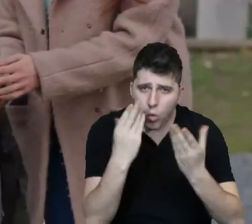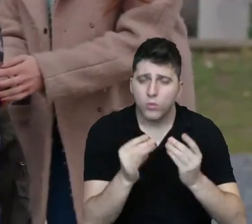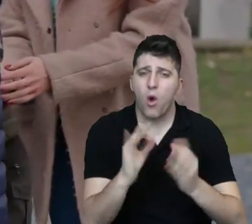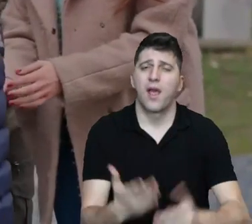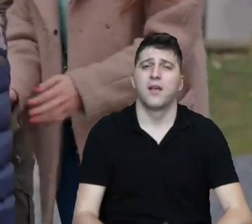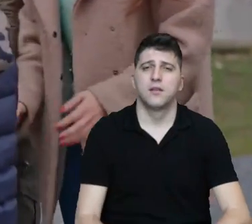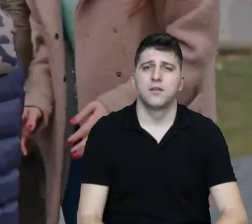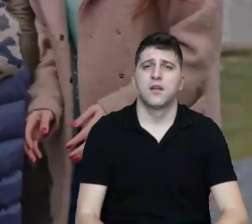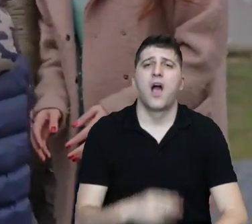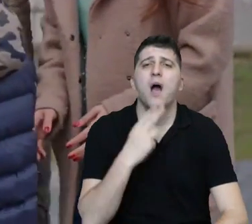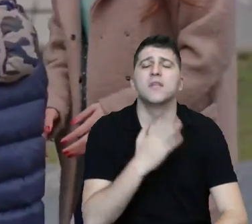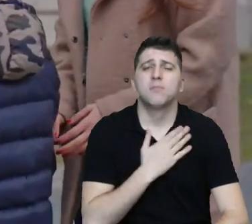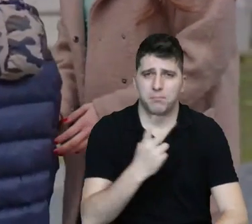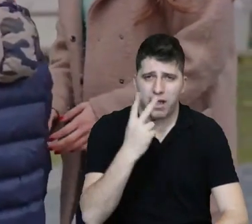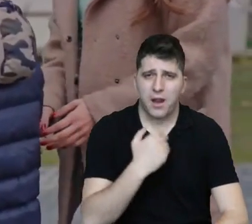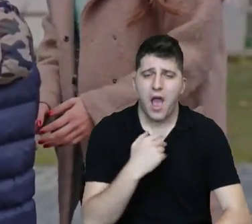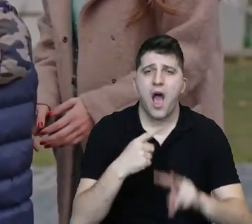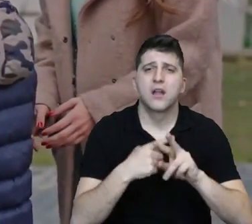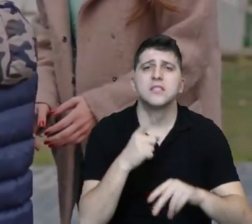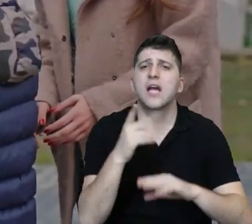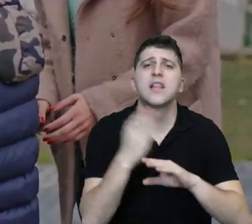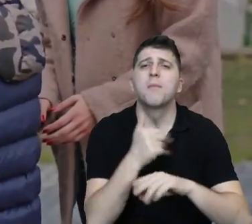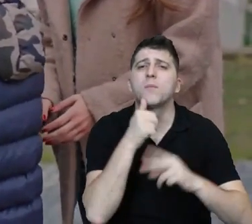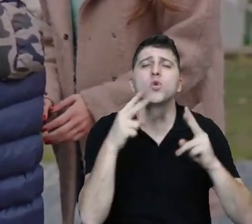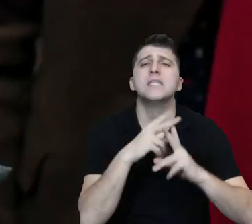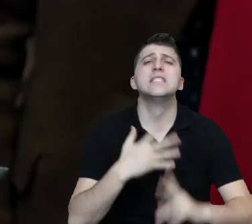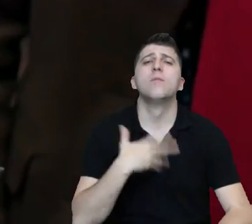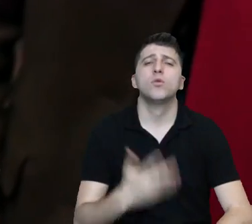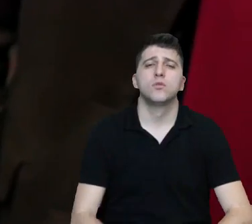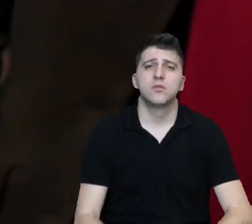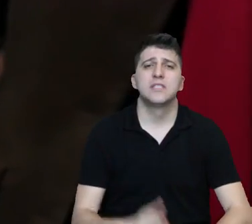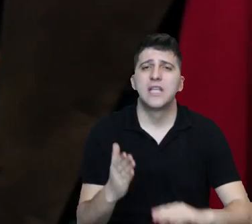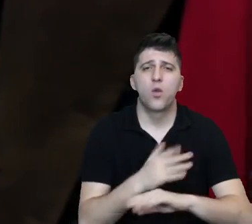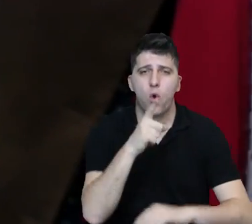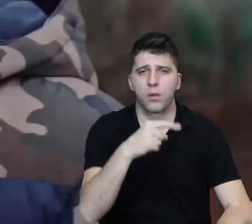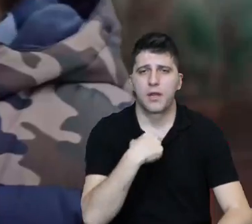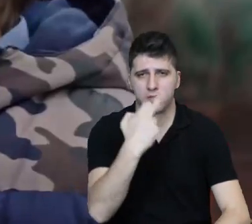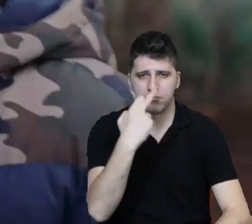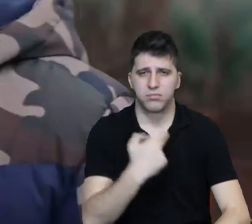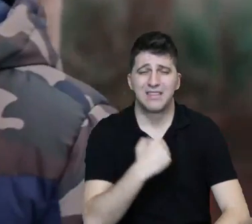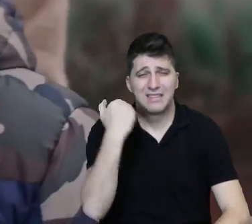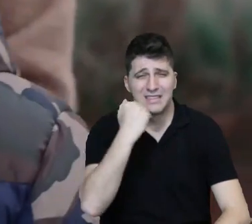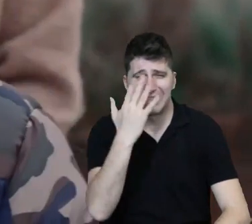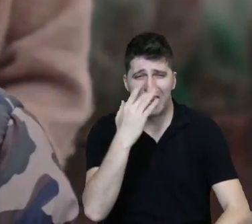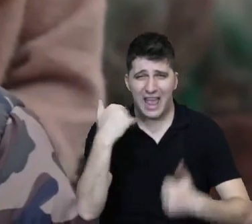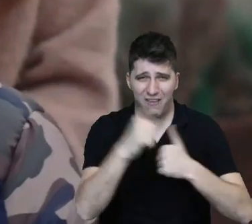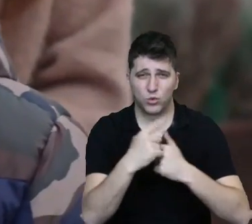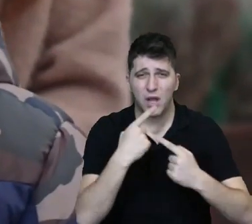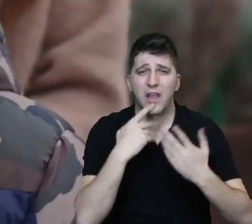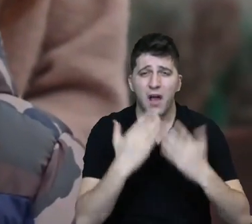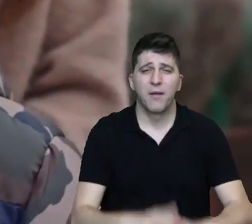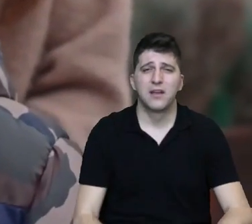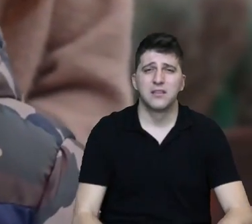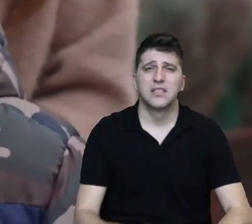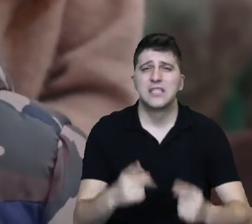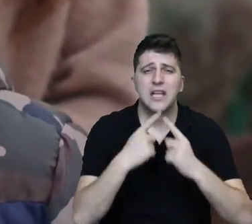şey? Ablacığım bana bak bakayım Arda. Sen niye babamla görüşmek istemiyorsun? Çünkü o da beni kandırdı. Mansur'dan evlendi söyledi ama